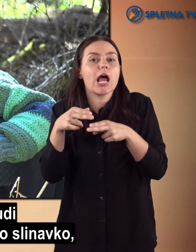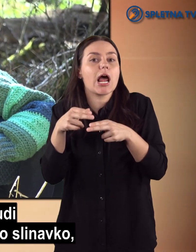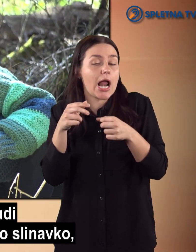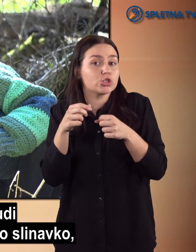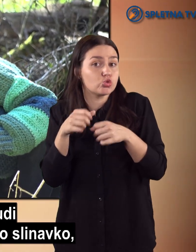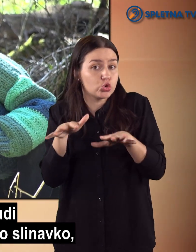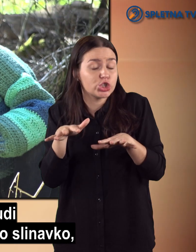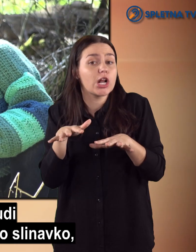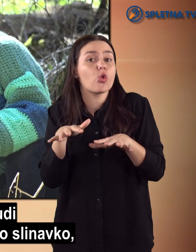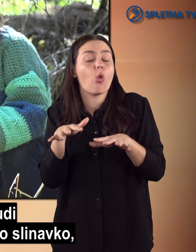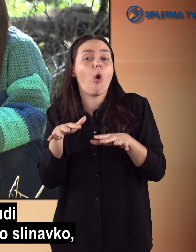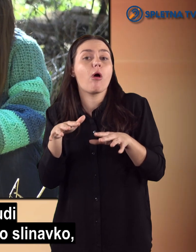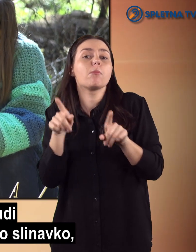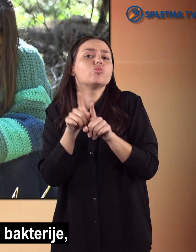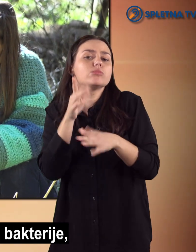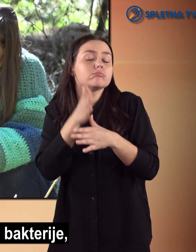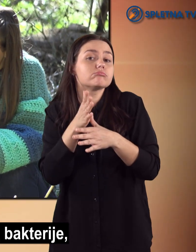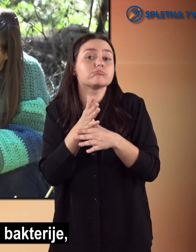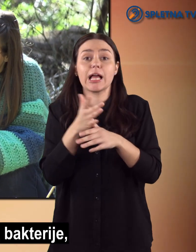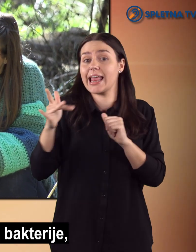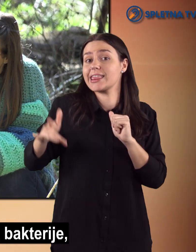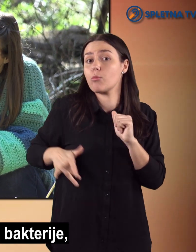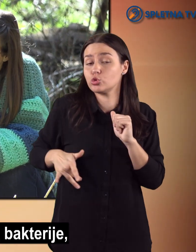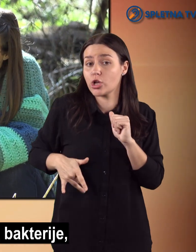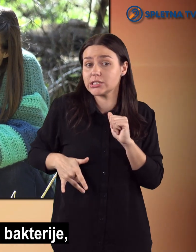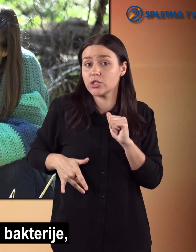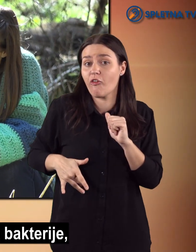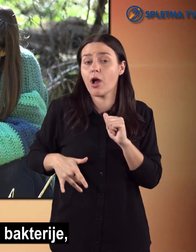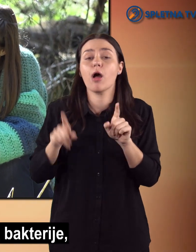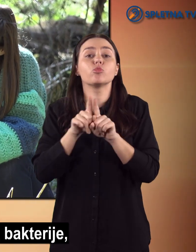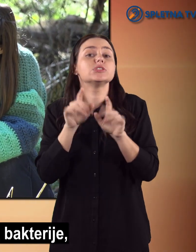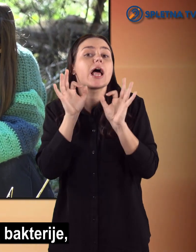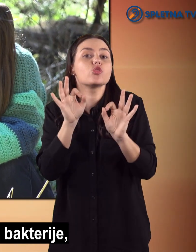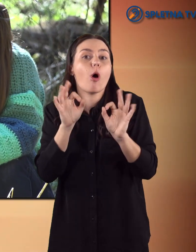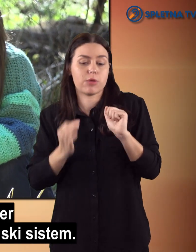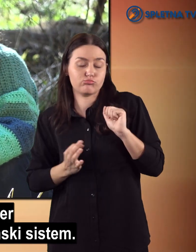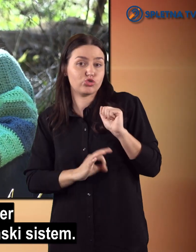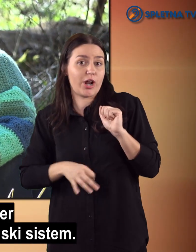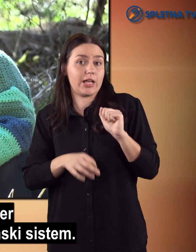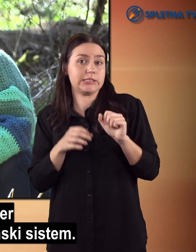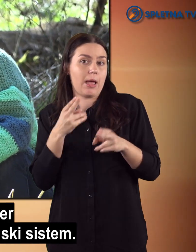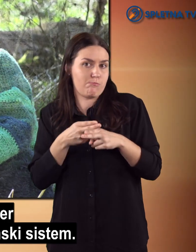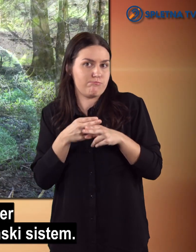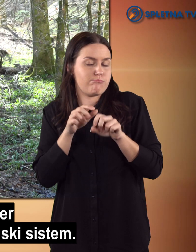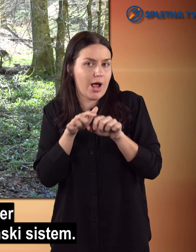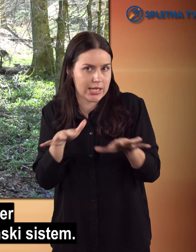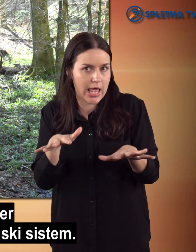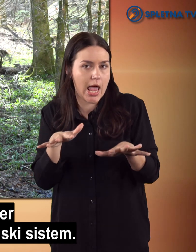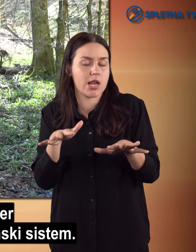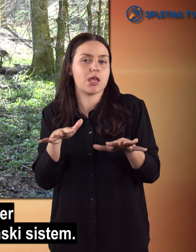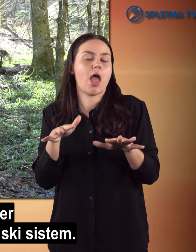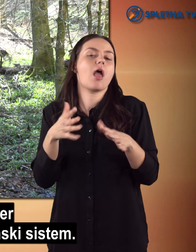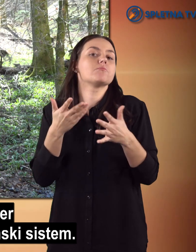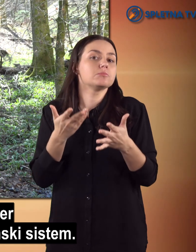tudi pomaga za trebušno slinavko, za dobre črevesne bakterije, za na